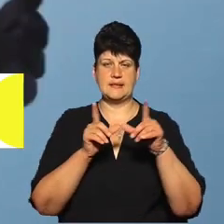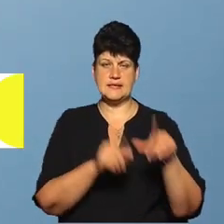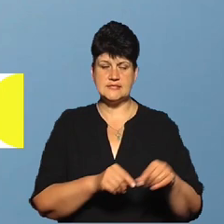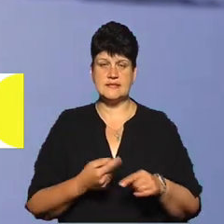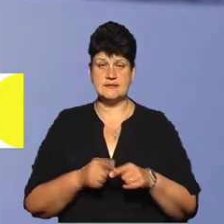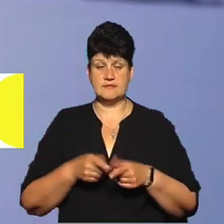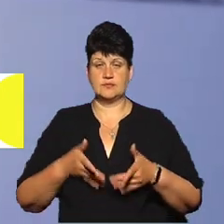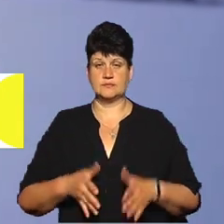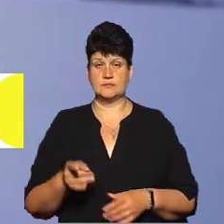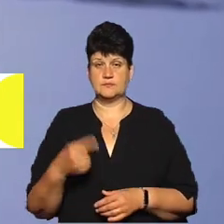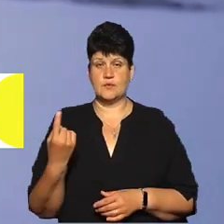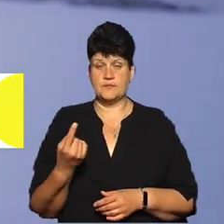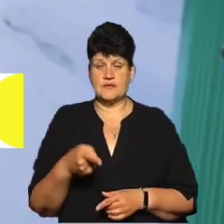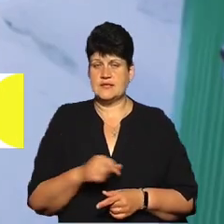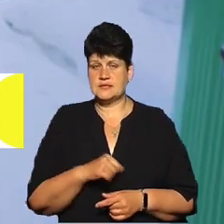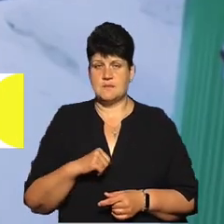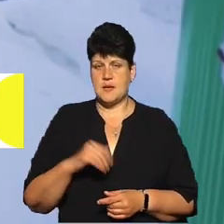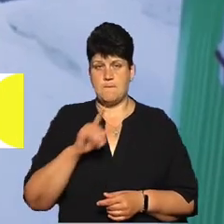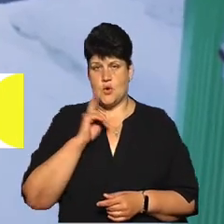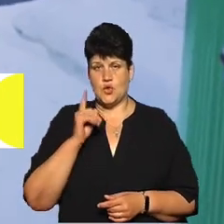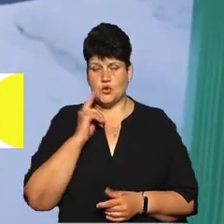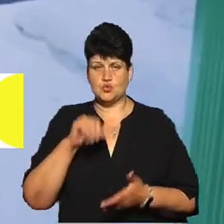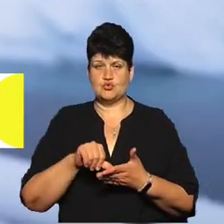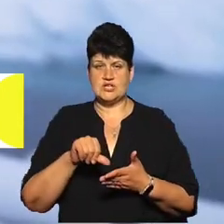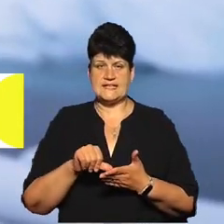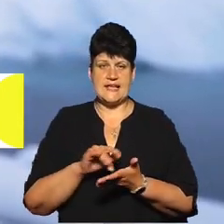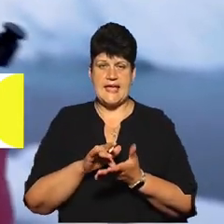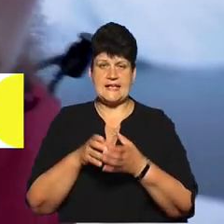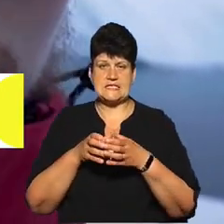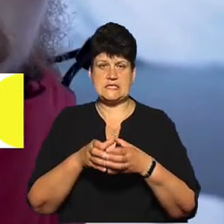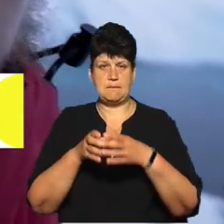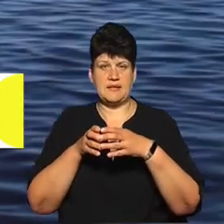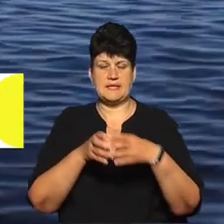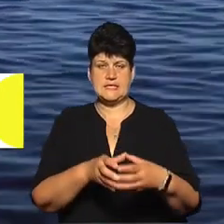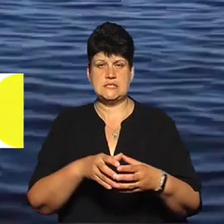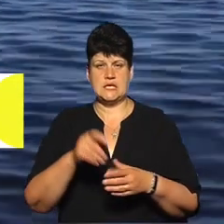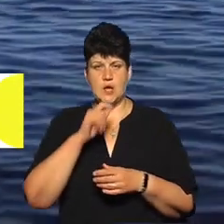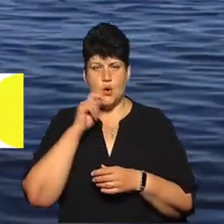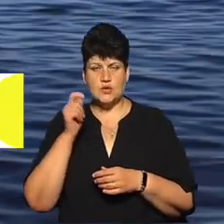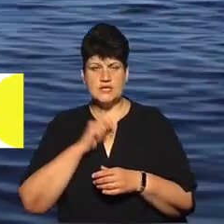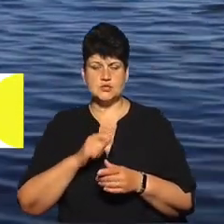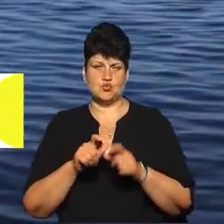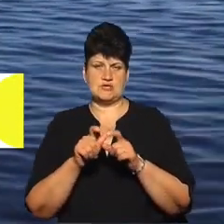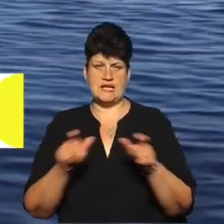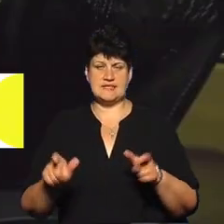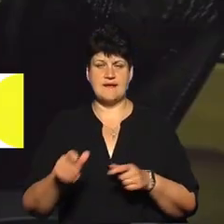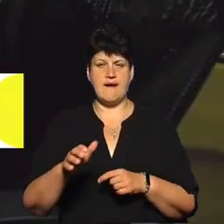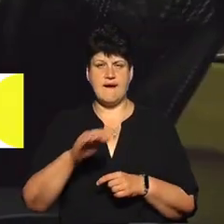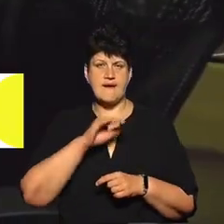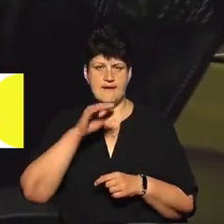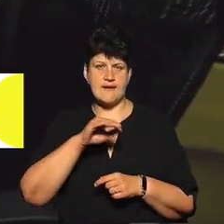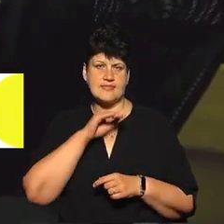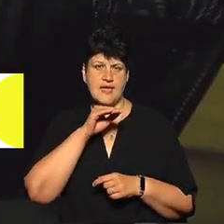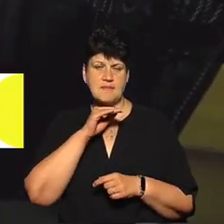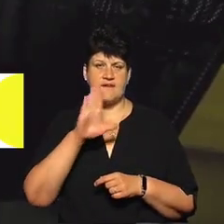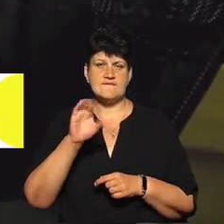Тернопільщини. Він наймолодший за всю історію учасник експедиції на українську станцію «Академік Вернадський». В Антарктиді 21-річний